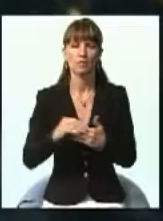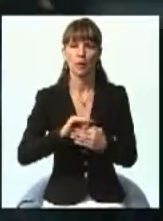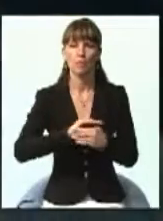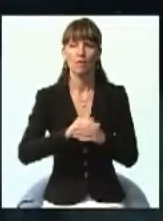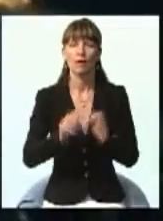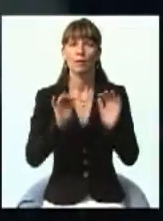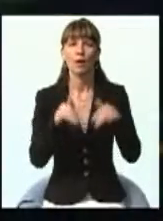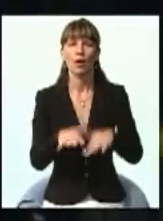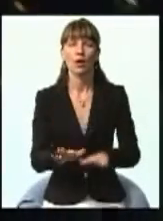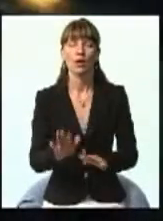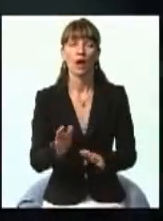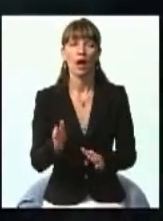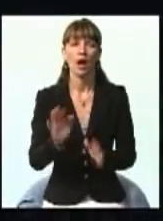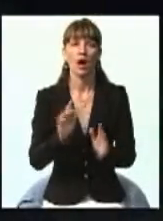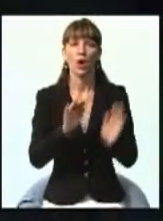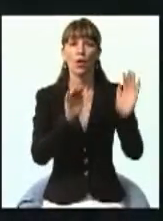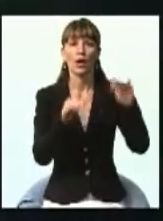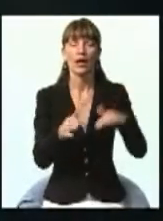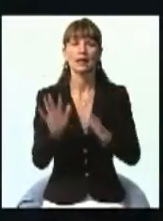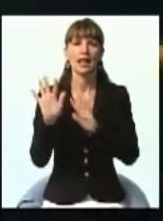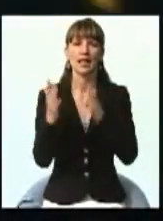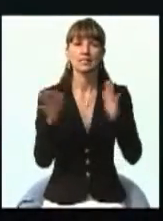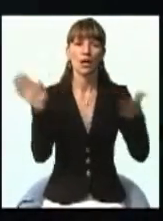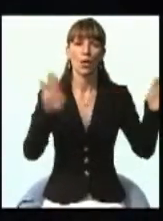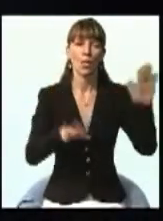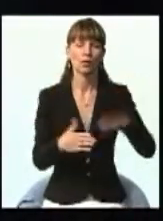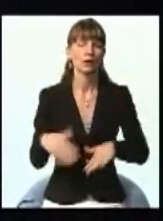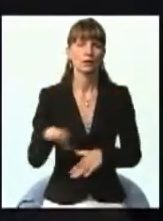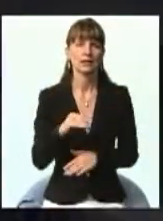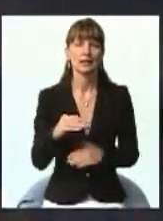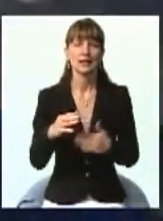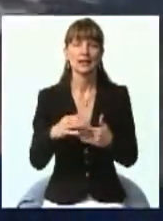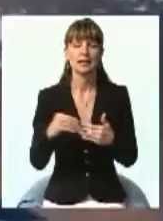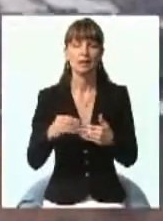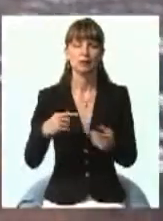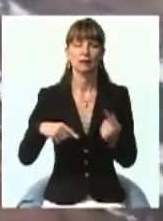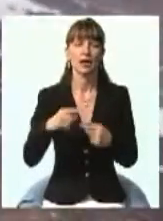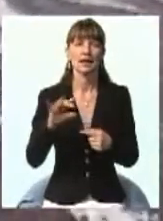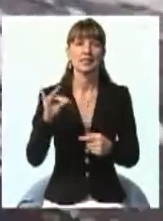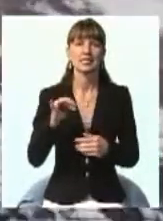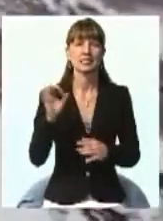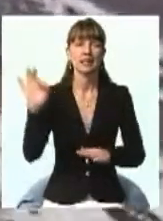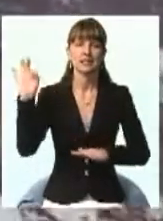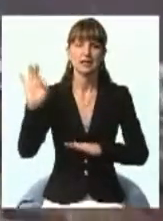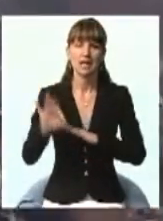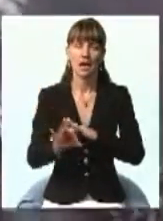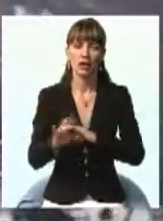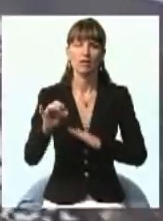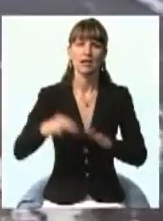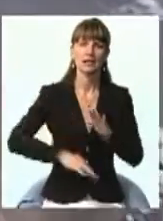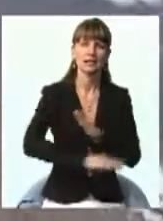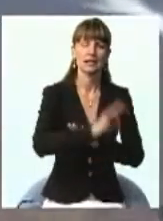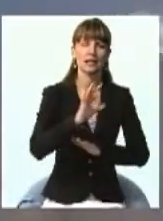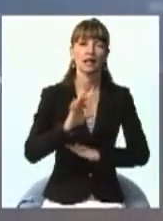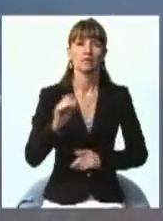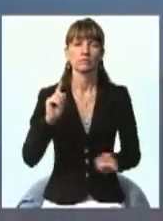моря, океани, ліси, гори – усі предмети. Земля повертається із заходу на схід. Обертання навколо своєї осі викликає